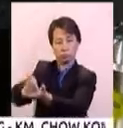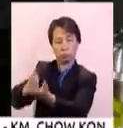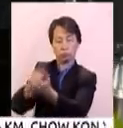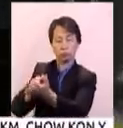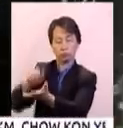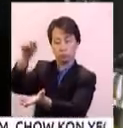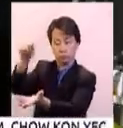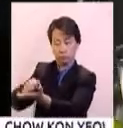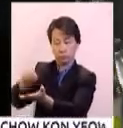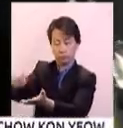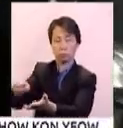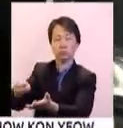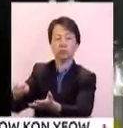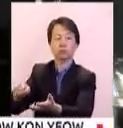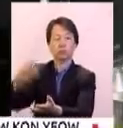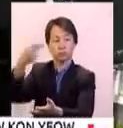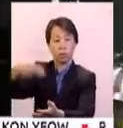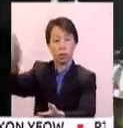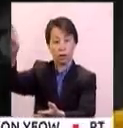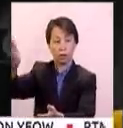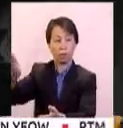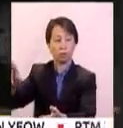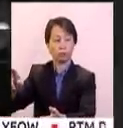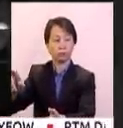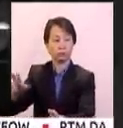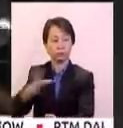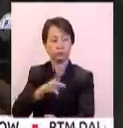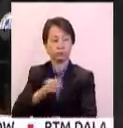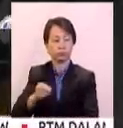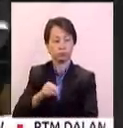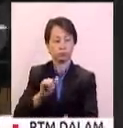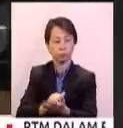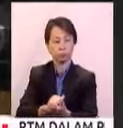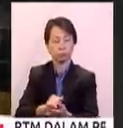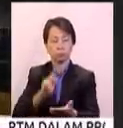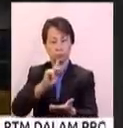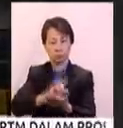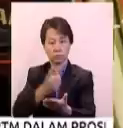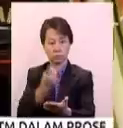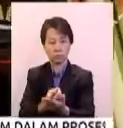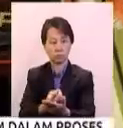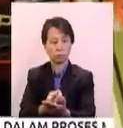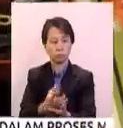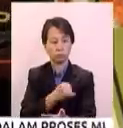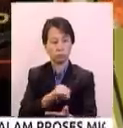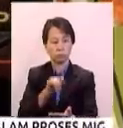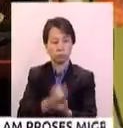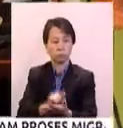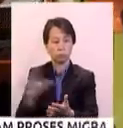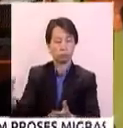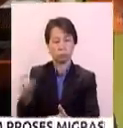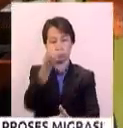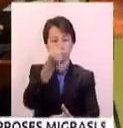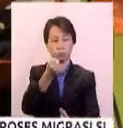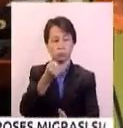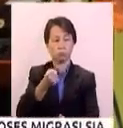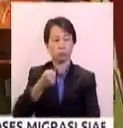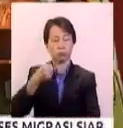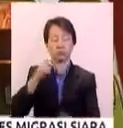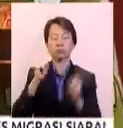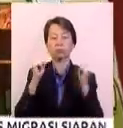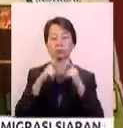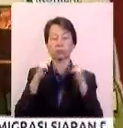to service the Olympic village. And with that kitchen that is being taken up by private